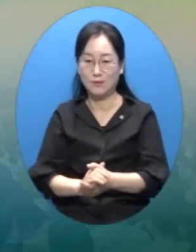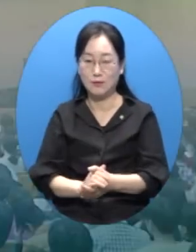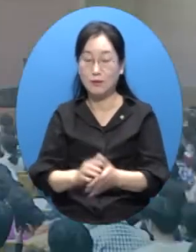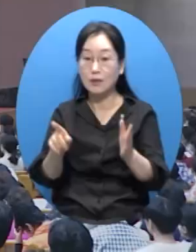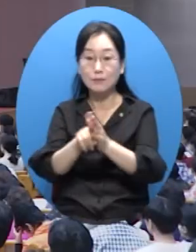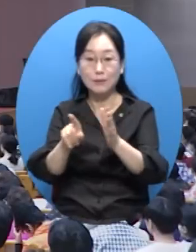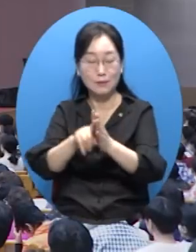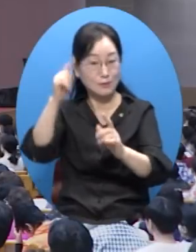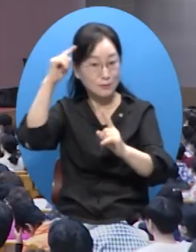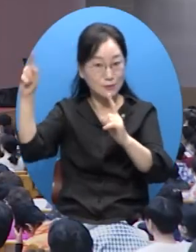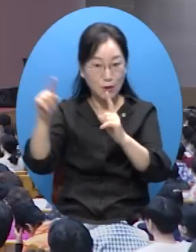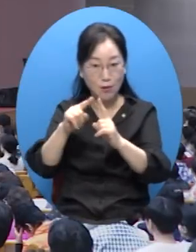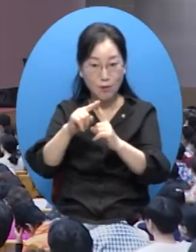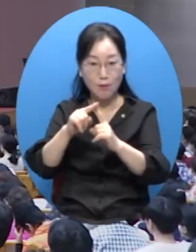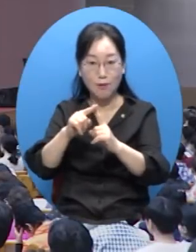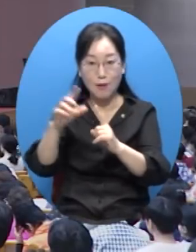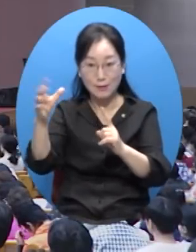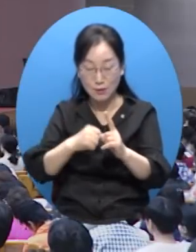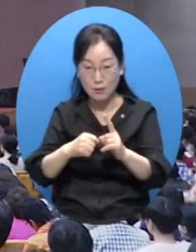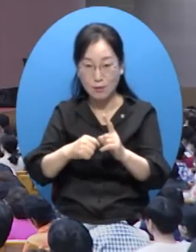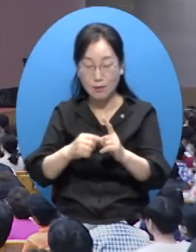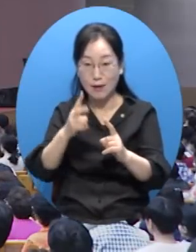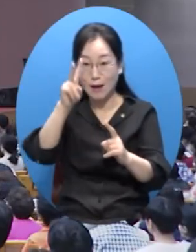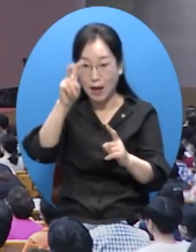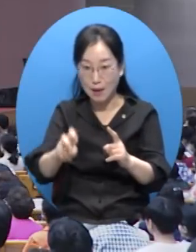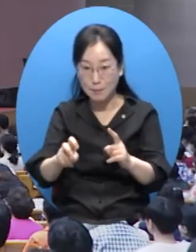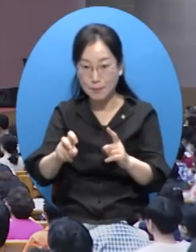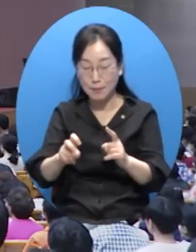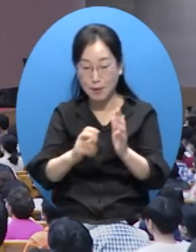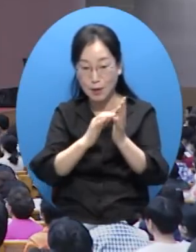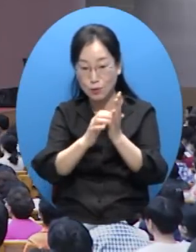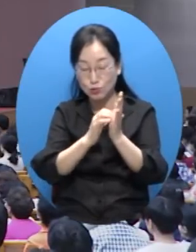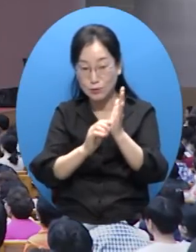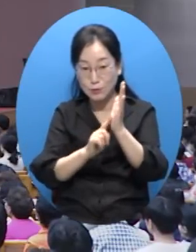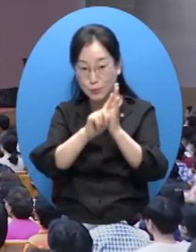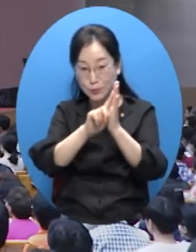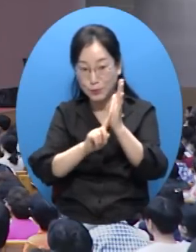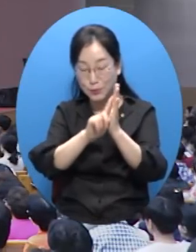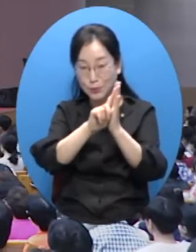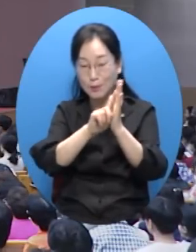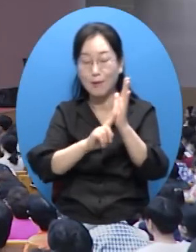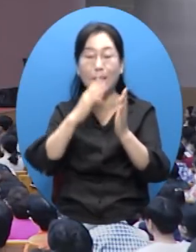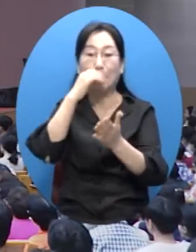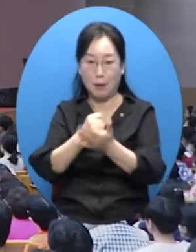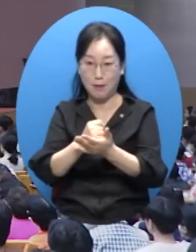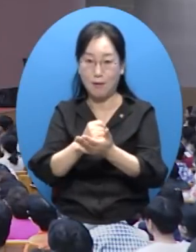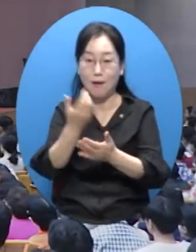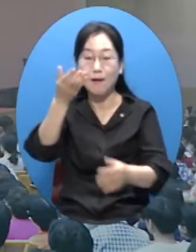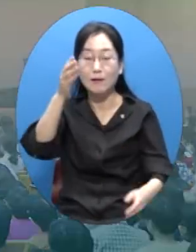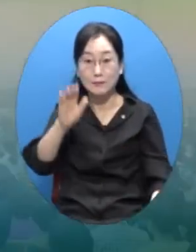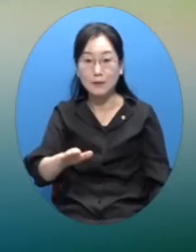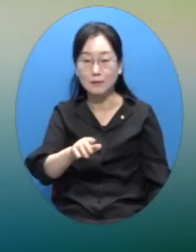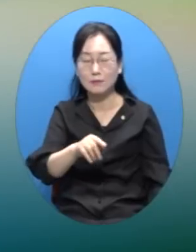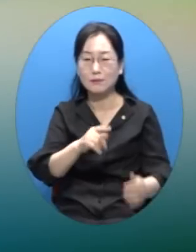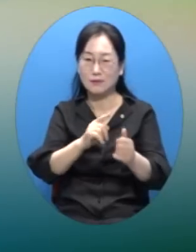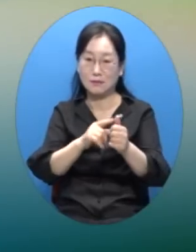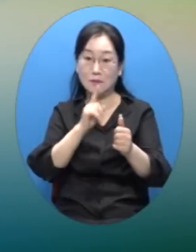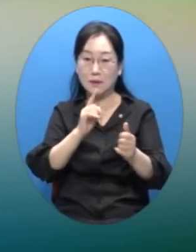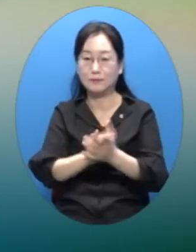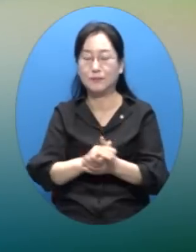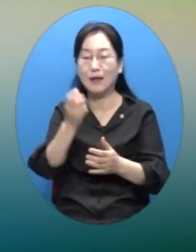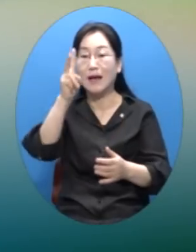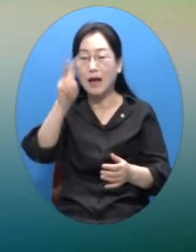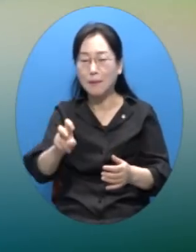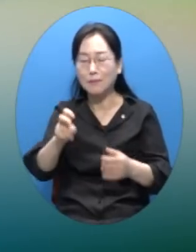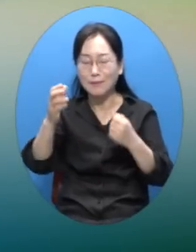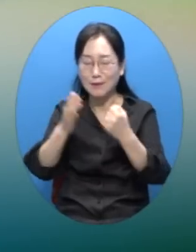긍정적인 생각을 갖게 되니까 한때는 암 수치가 정상적으로 돌아오기도 했습니다. 이렇게 고백합니다. 암은 하나님을 만나게 해줬기